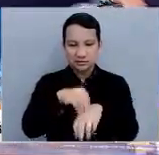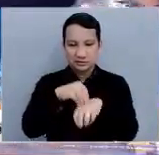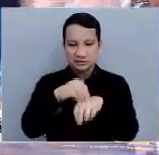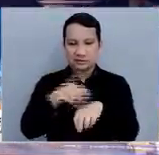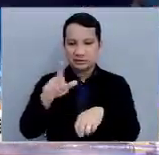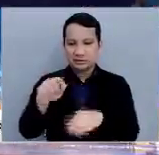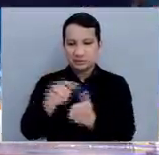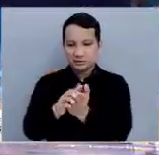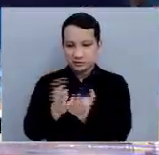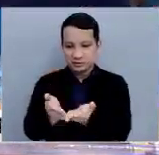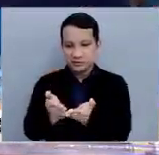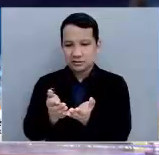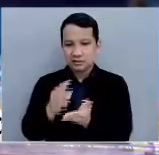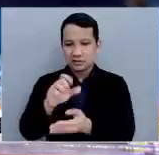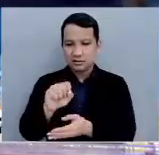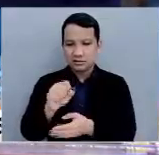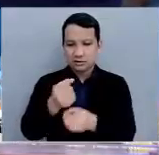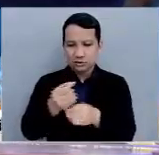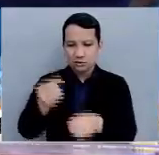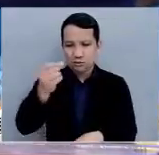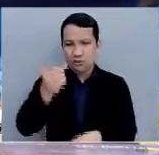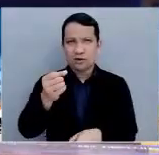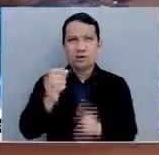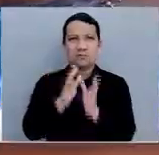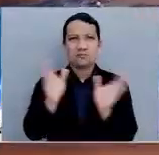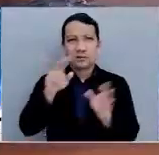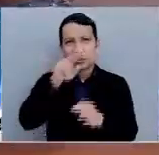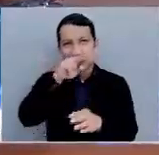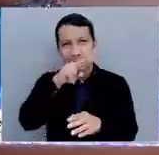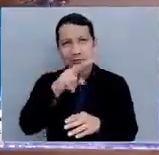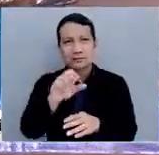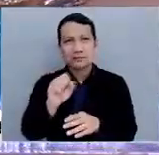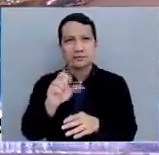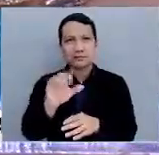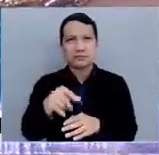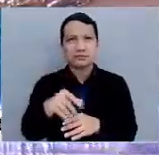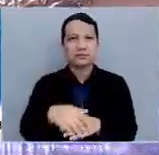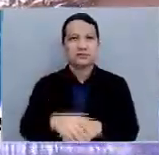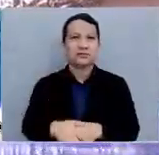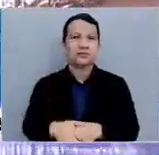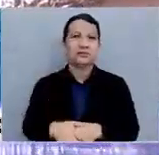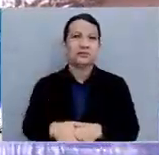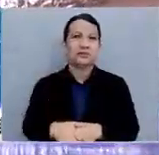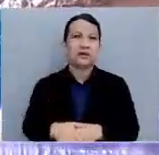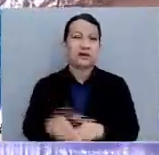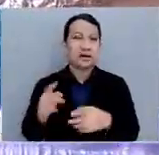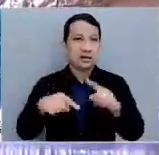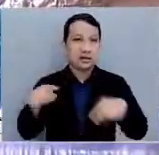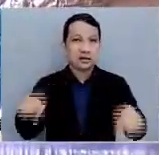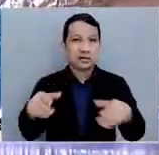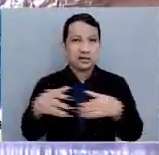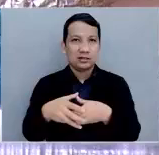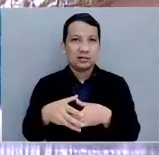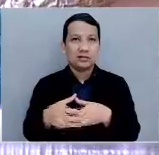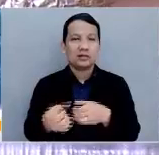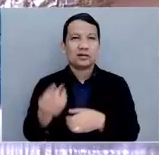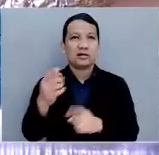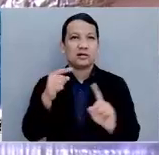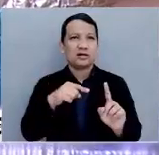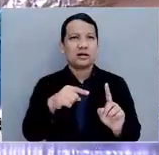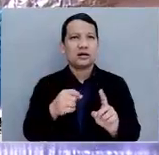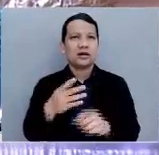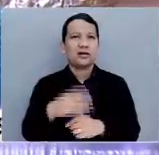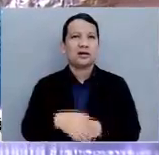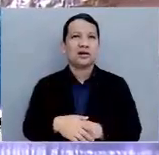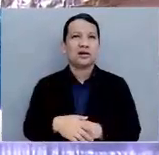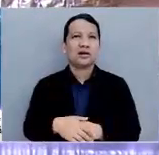tahong, nandyan ang sugpo. Meron pang alimango nandun sa likod. Yes. At syempre, yes. Meron pang mga... Kompleto po siya. Magkano yung ganyan? May pamais.